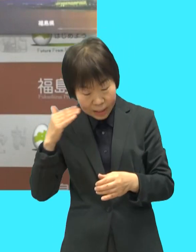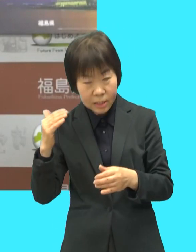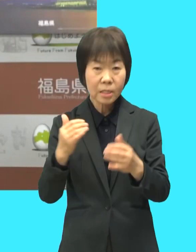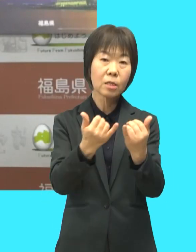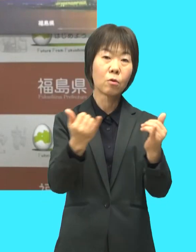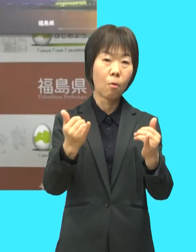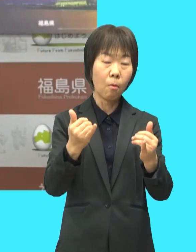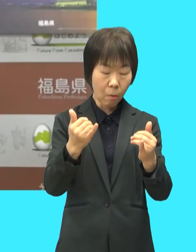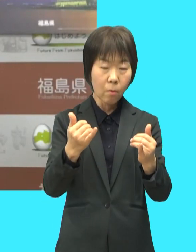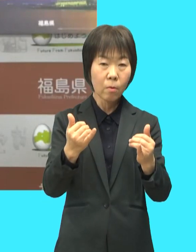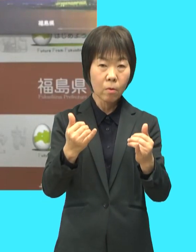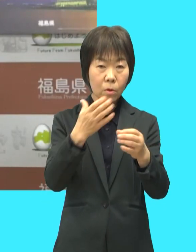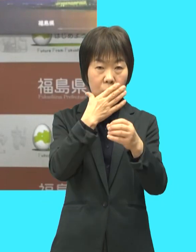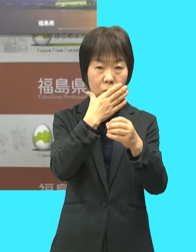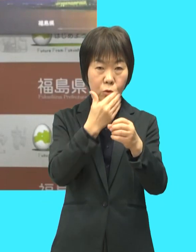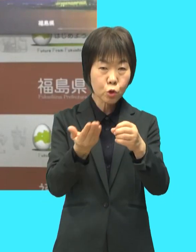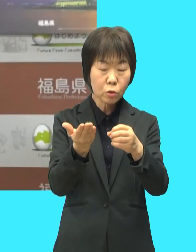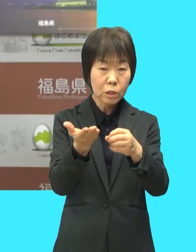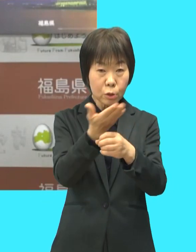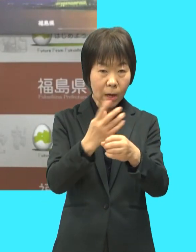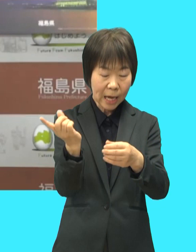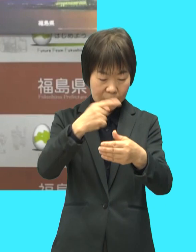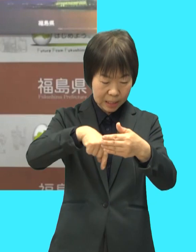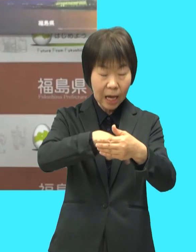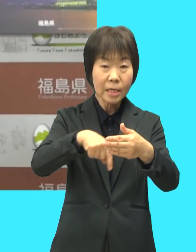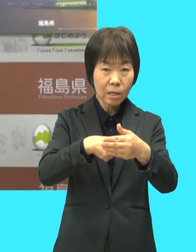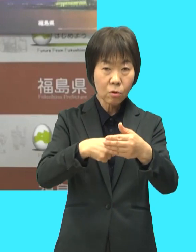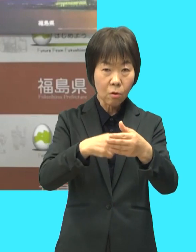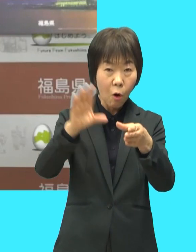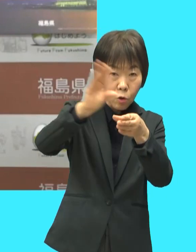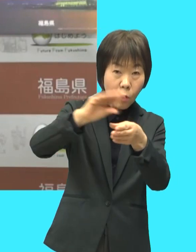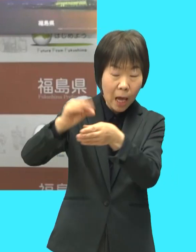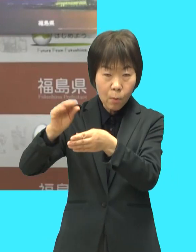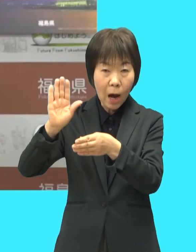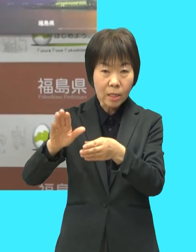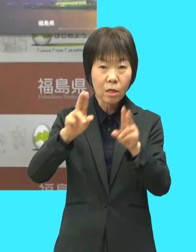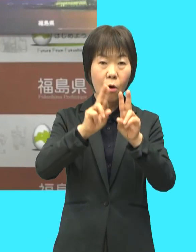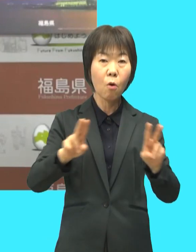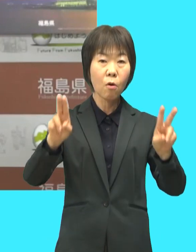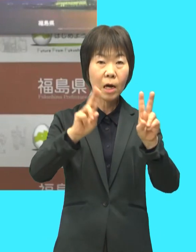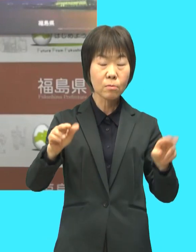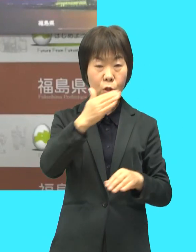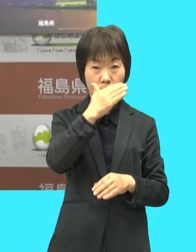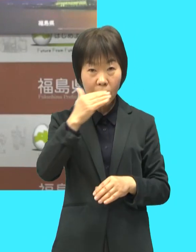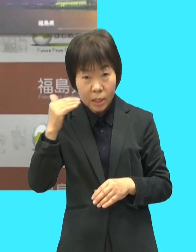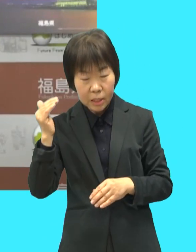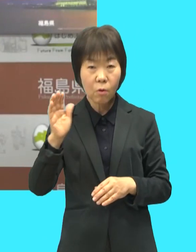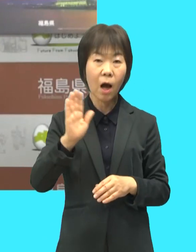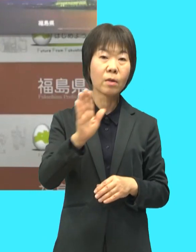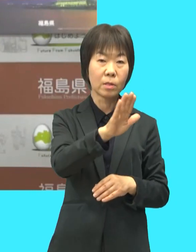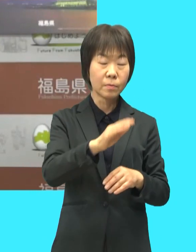。また福島県内でのロケも入っており、また音楽も非常に素晴らしいものがござい